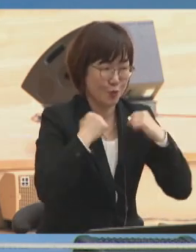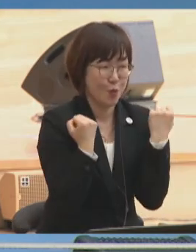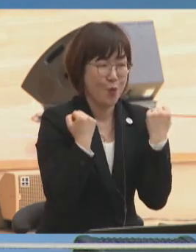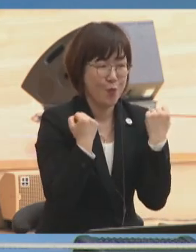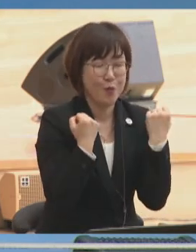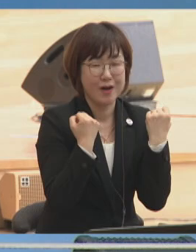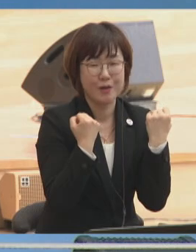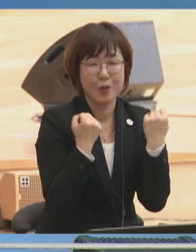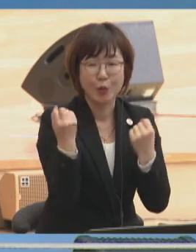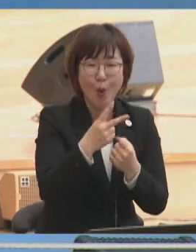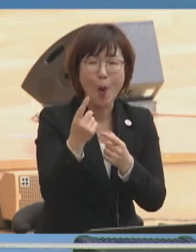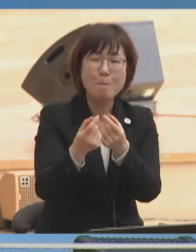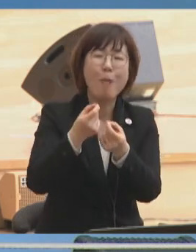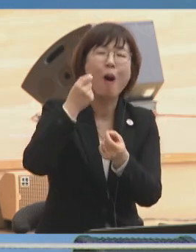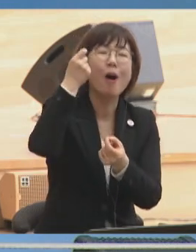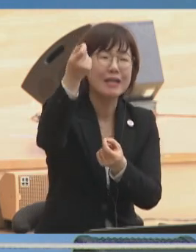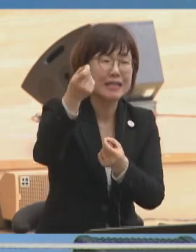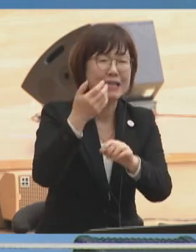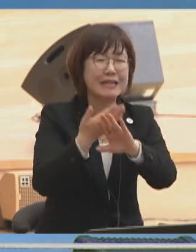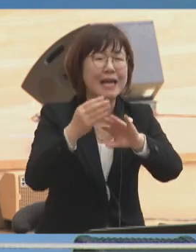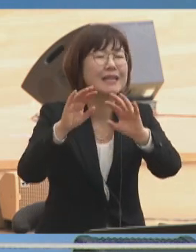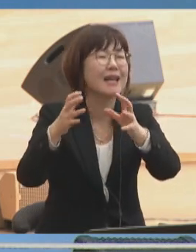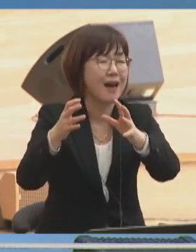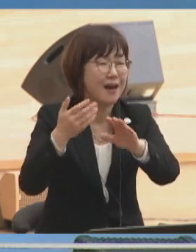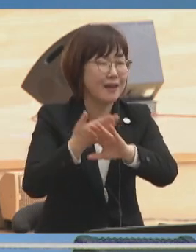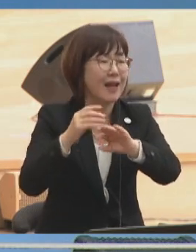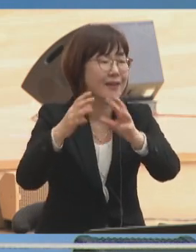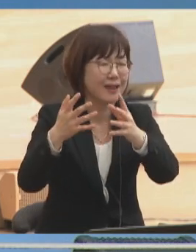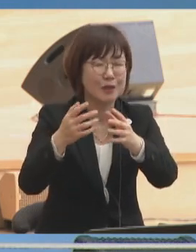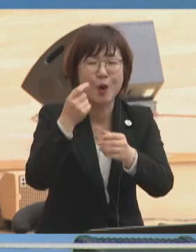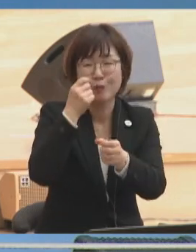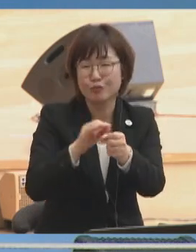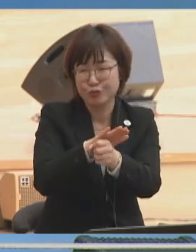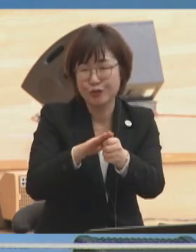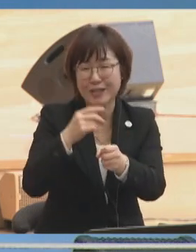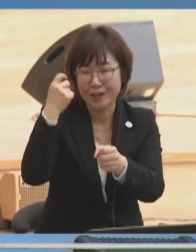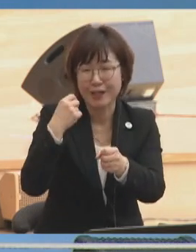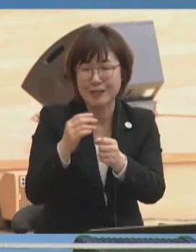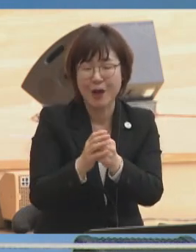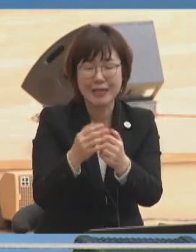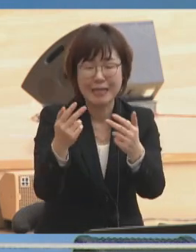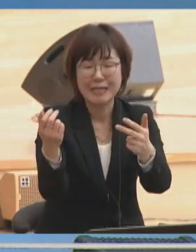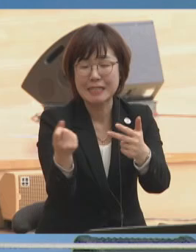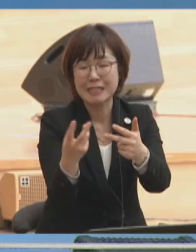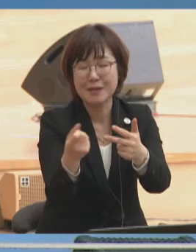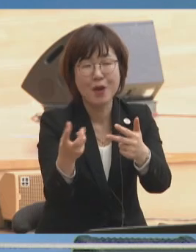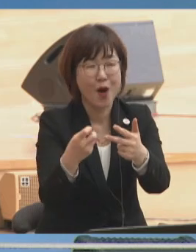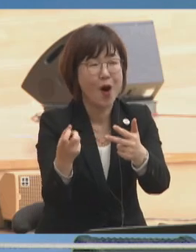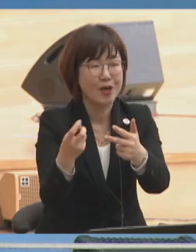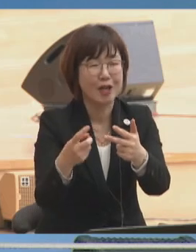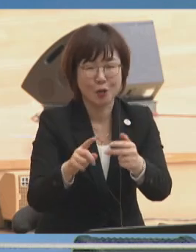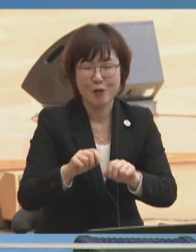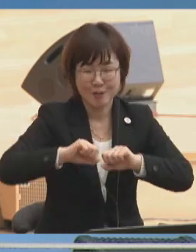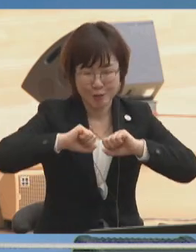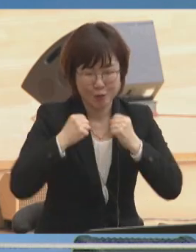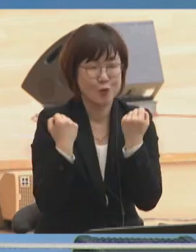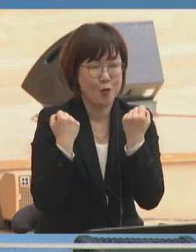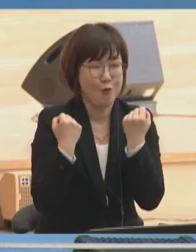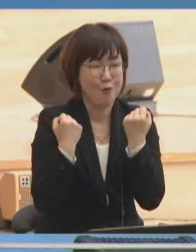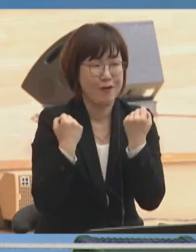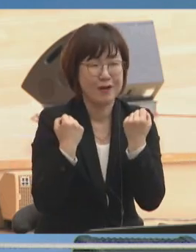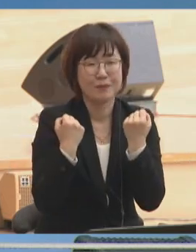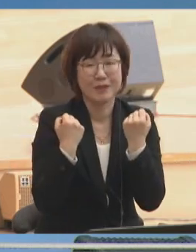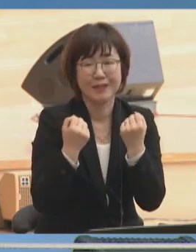것입니다. 그리고 멀리 있는 영혼들을 불쌍히 여겨서 칠병 두 마리 말씀에도 순종할 겁니다.